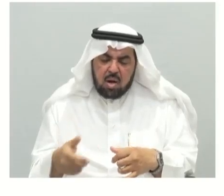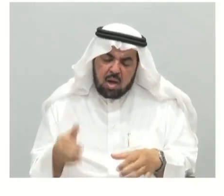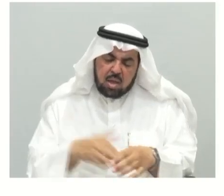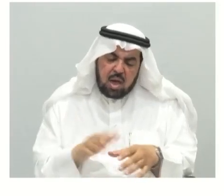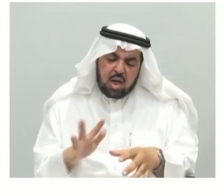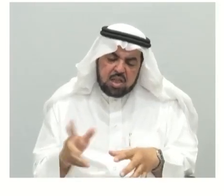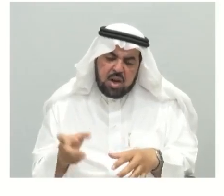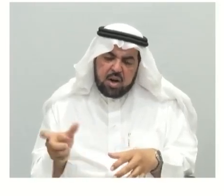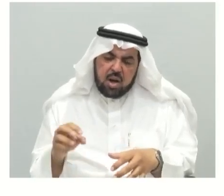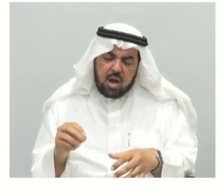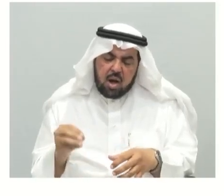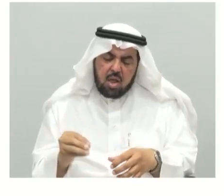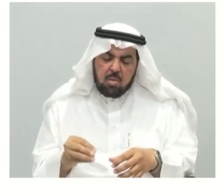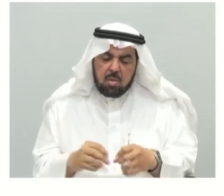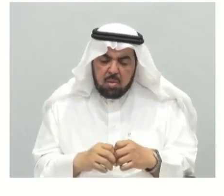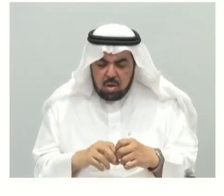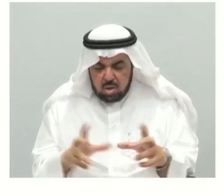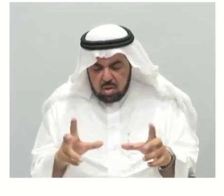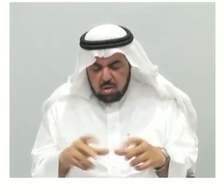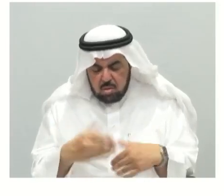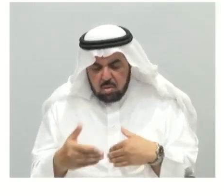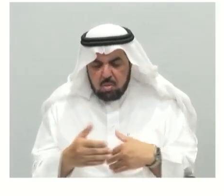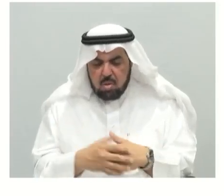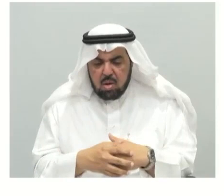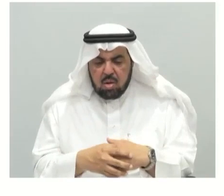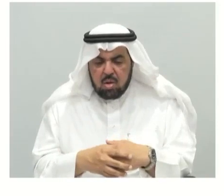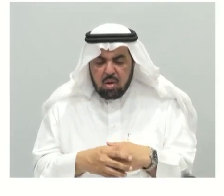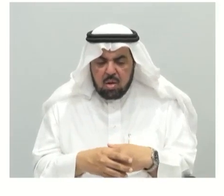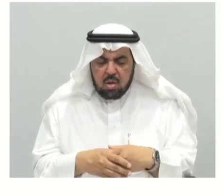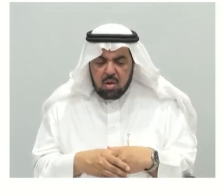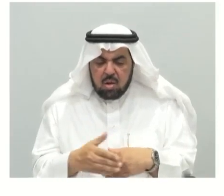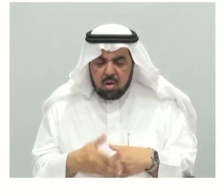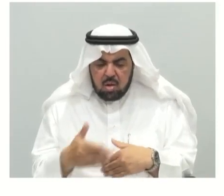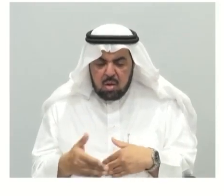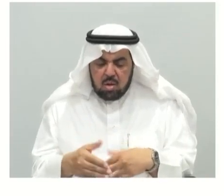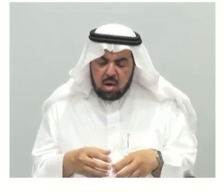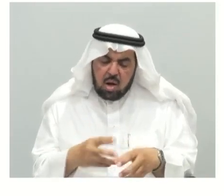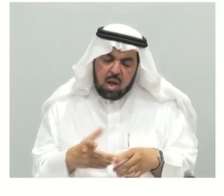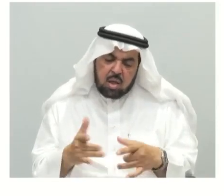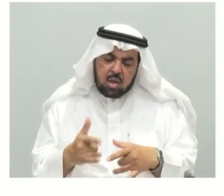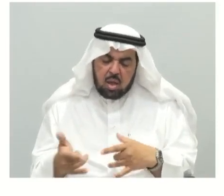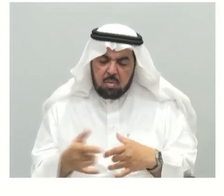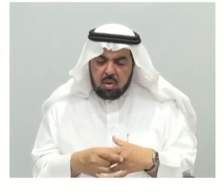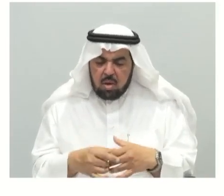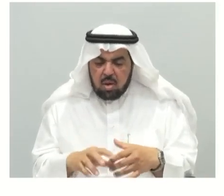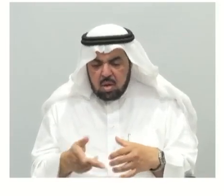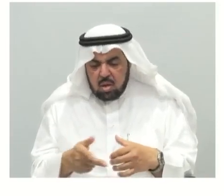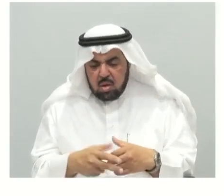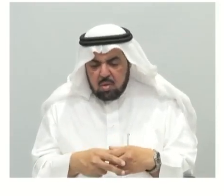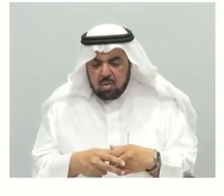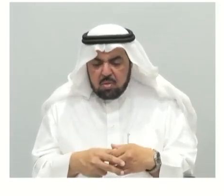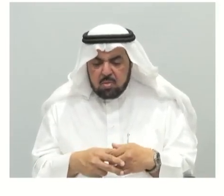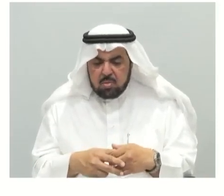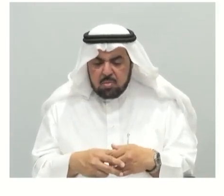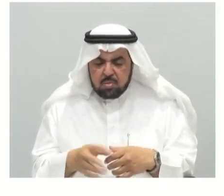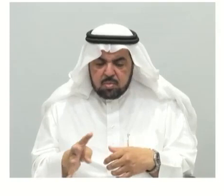شرنقه ثم مباشره ما هي المرحله التي لا تنتمي الى عمليه التحول نلاحظ في